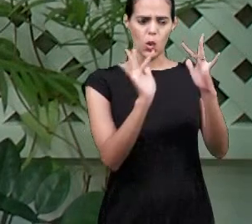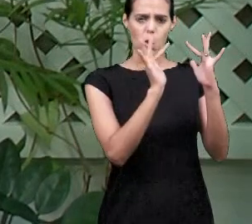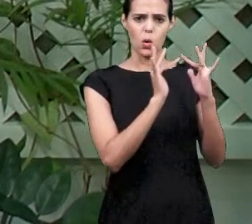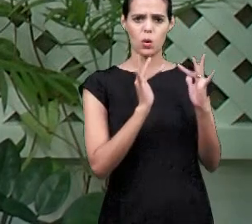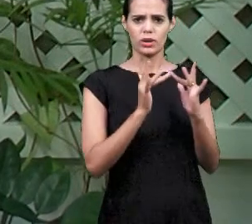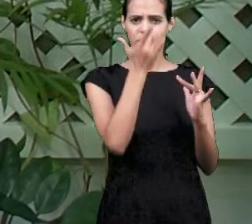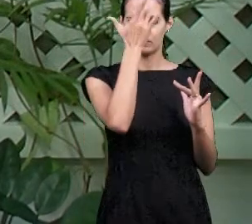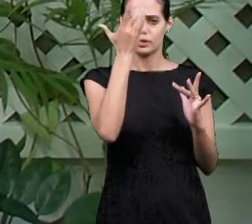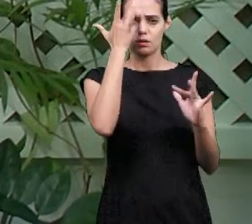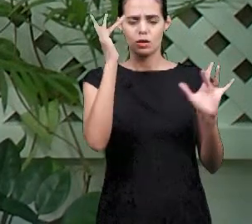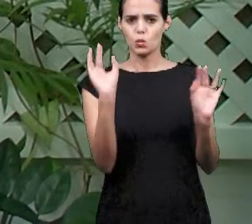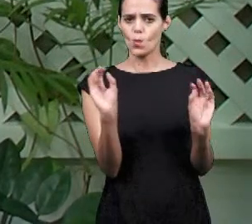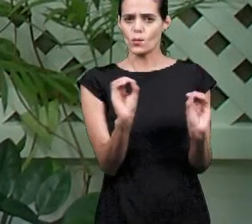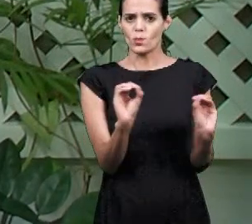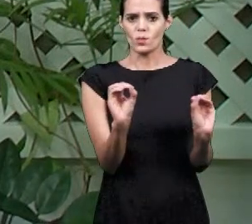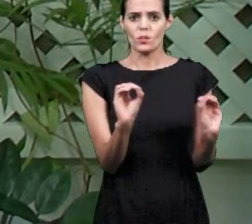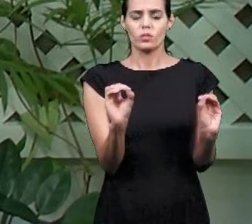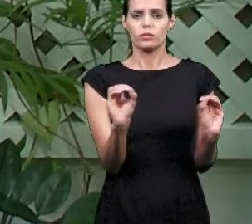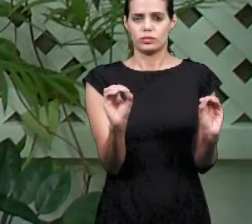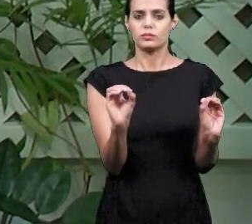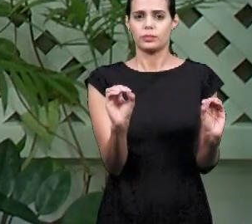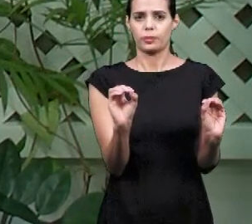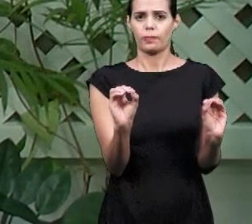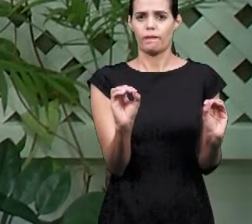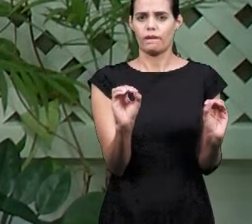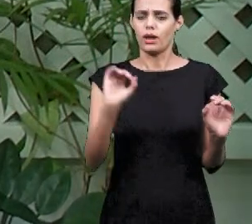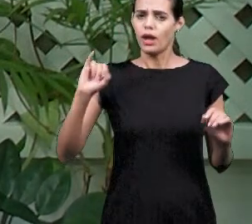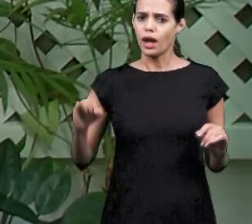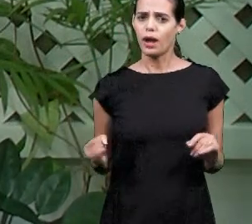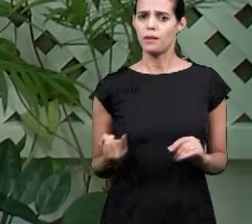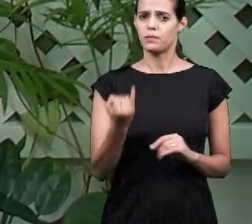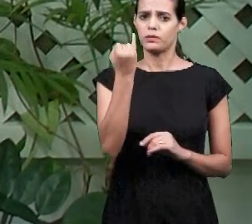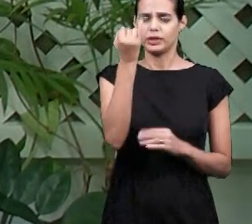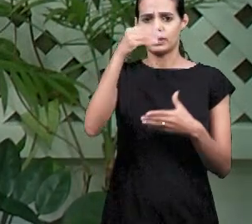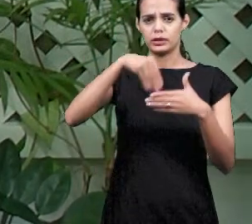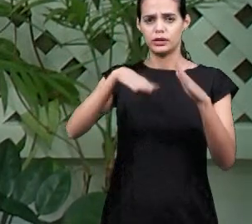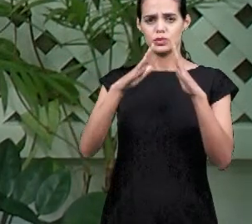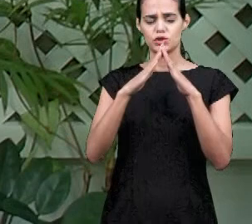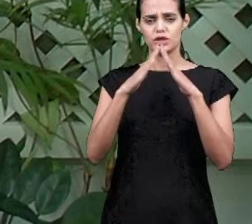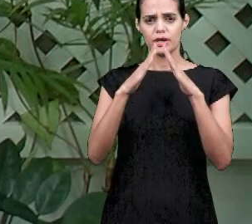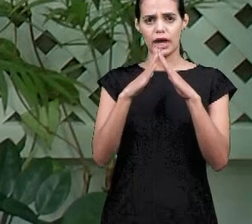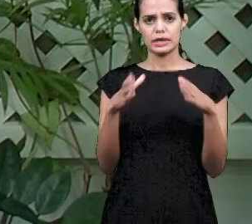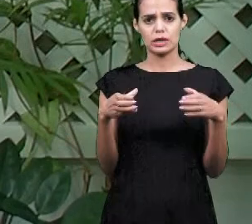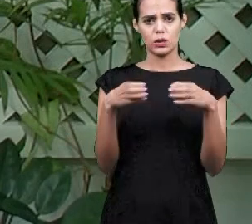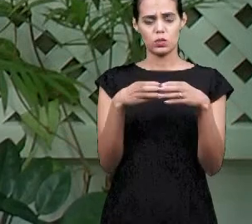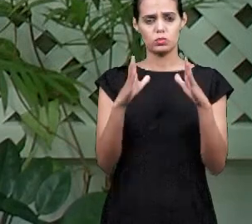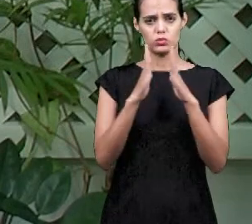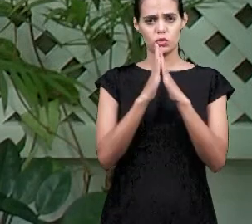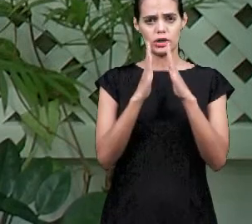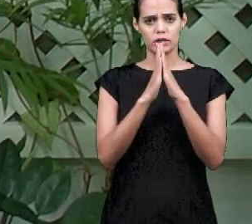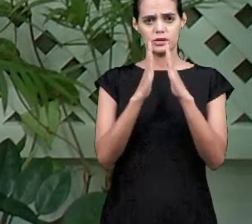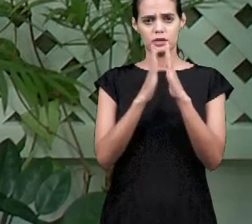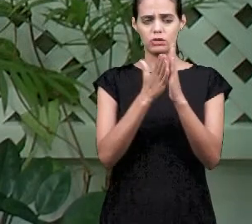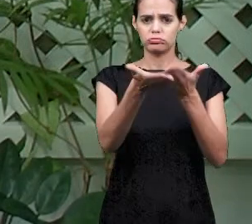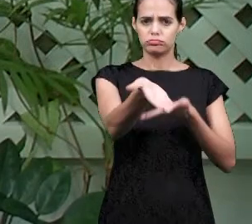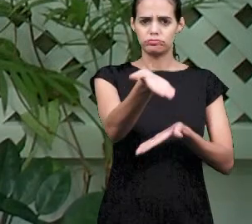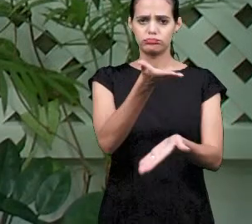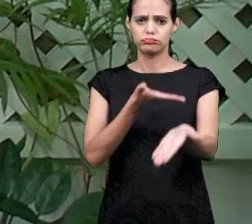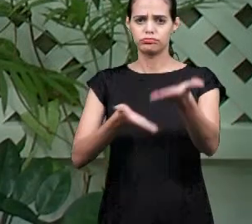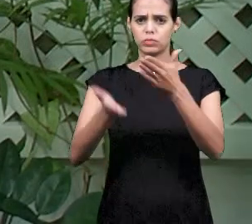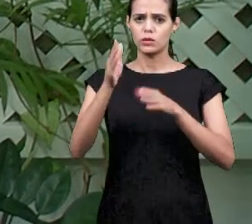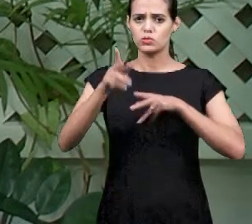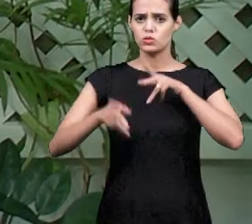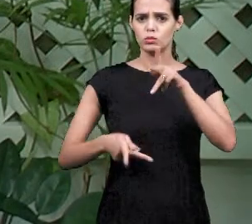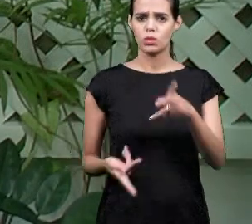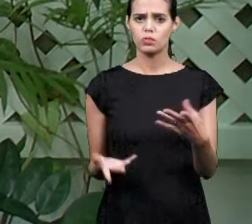Les pasteurs, de manière générale, doivent établir dans leurs églises une période de jeûne. Pas le sacrifice d'une seule personne,